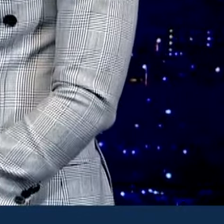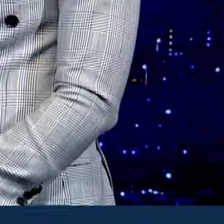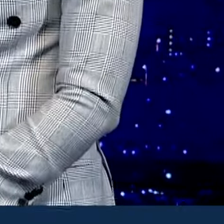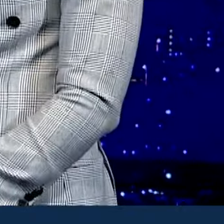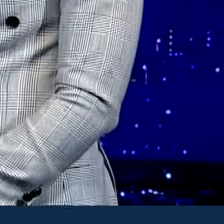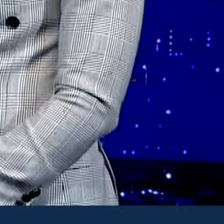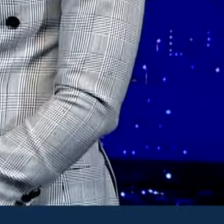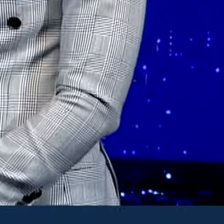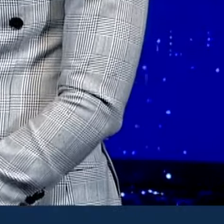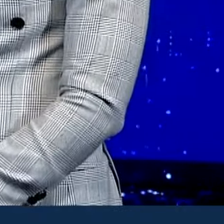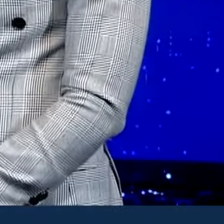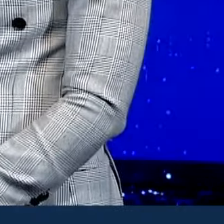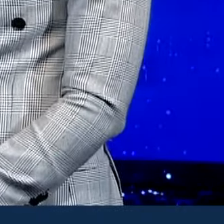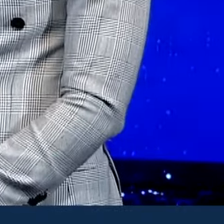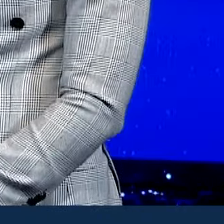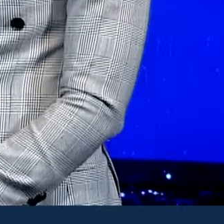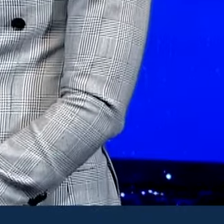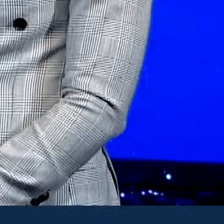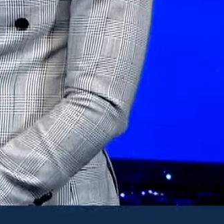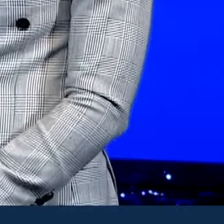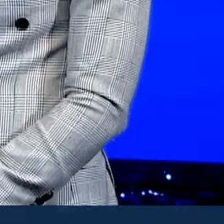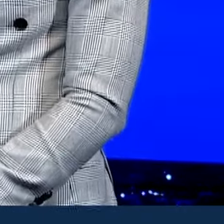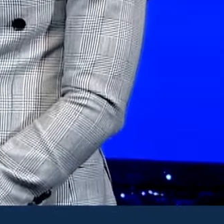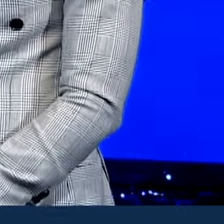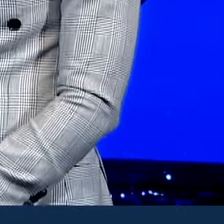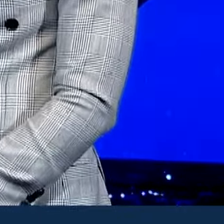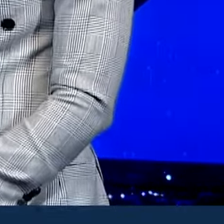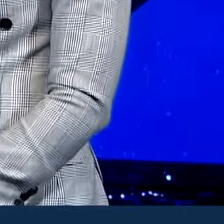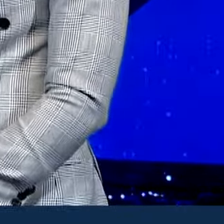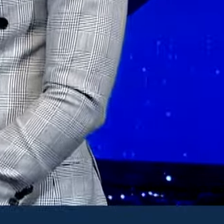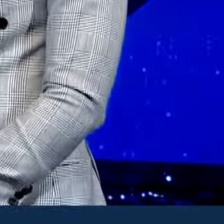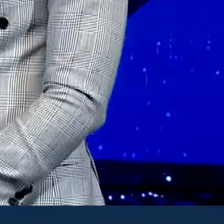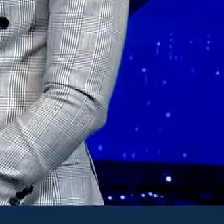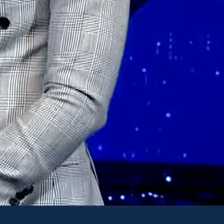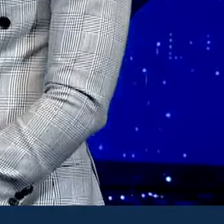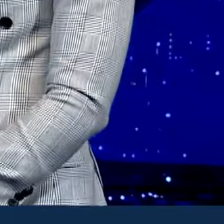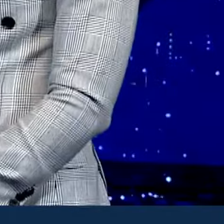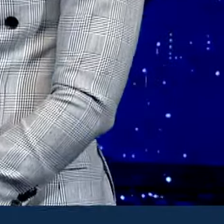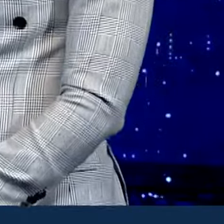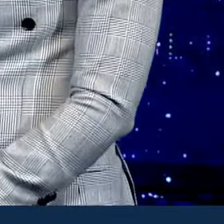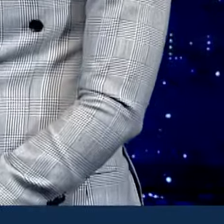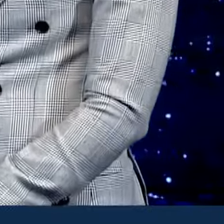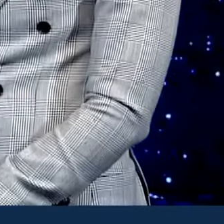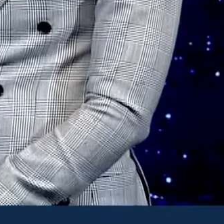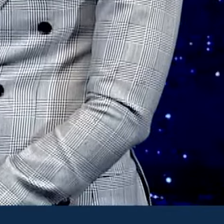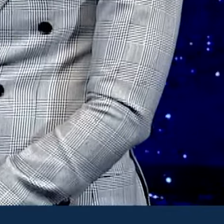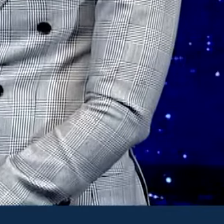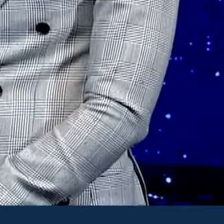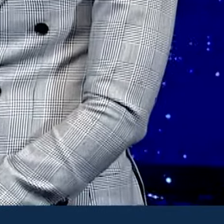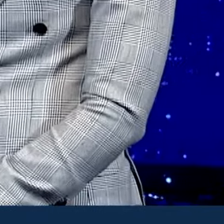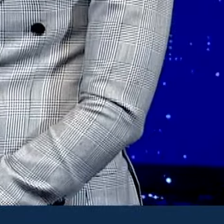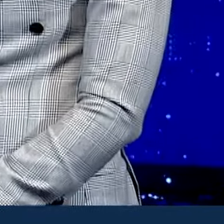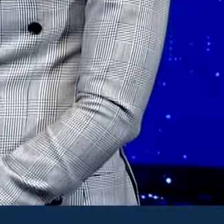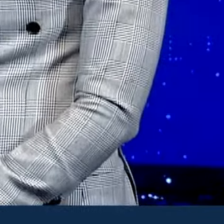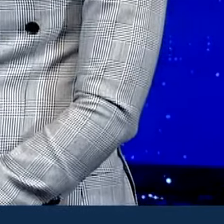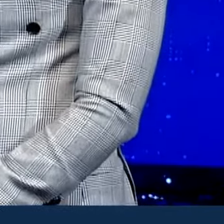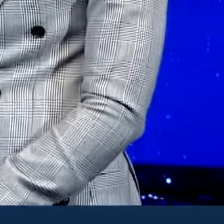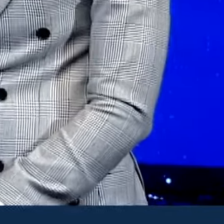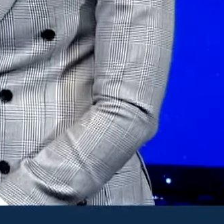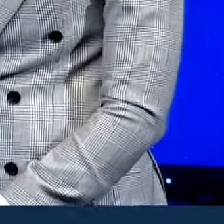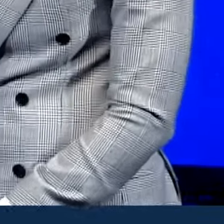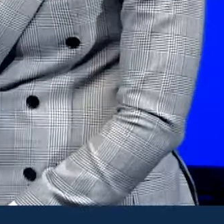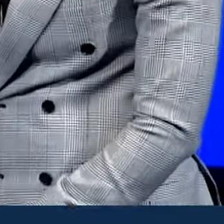yuko umuhanzi tuzanye aririmba. Davis D twahoze tubivuga ku mbuga nkoranyambaga, abantu bakaba bati ahubwo sageze hehe